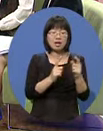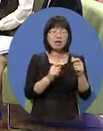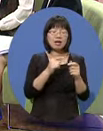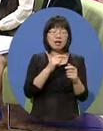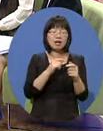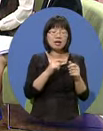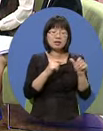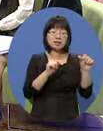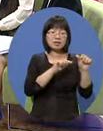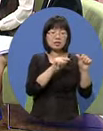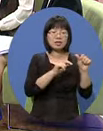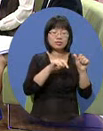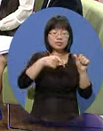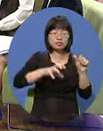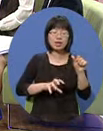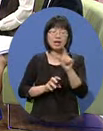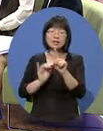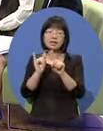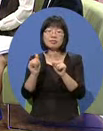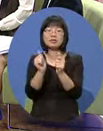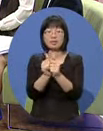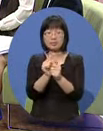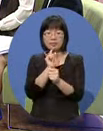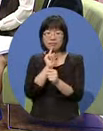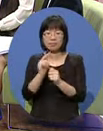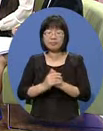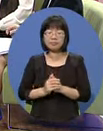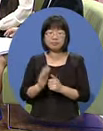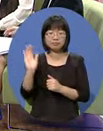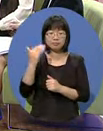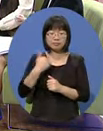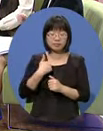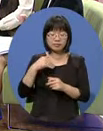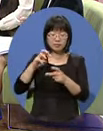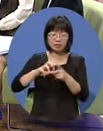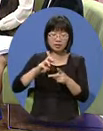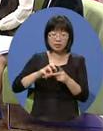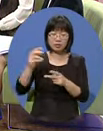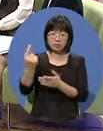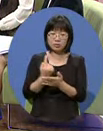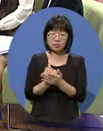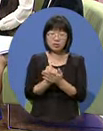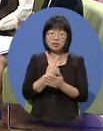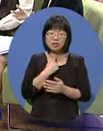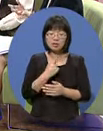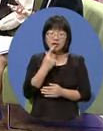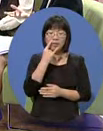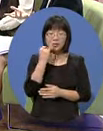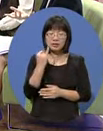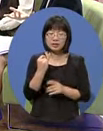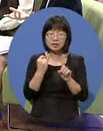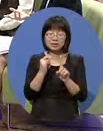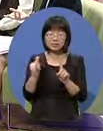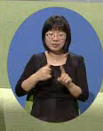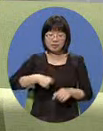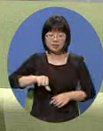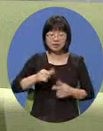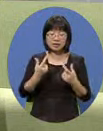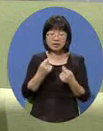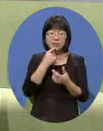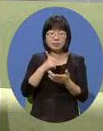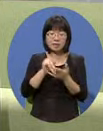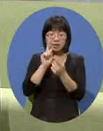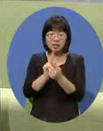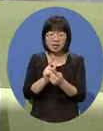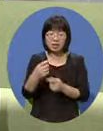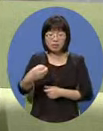1명이 남자아이였습니다. 아, 진짜요? 네. 네. 최근에 저희 센터에 오셨던 어머님 한 분이 이제 아들이 그런 피해가 있어서